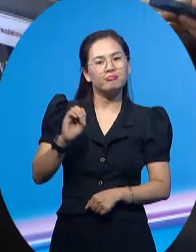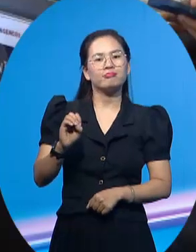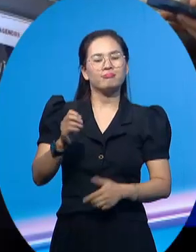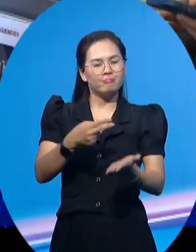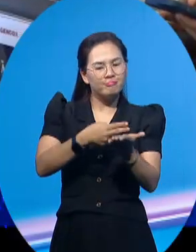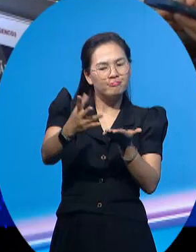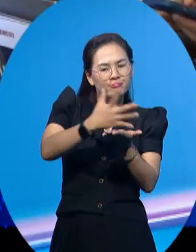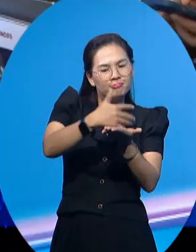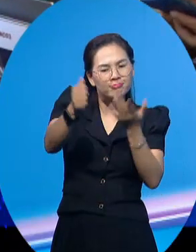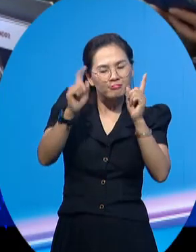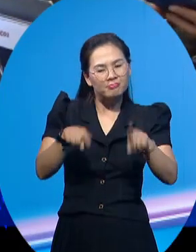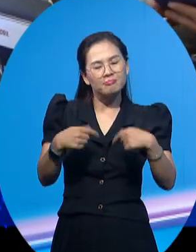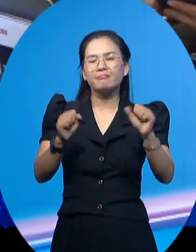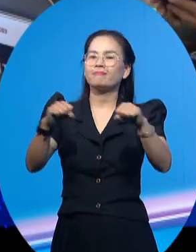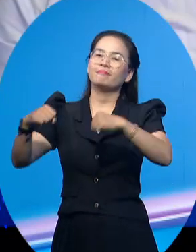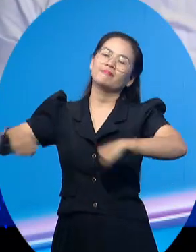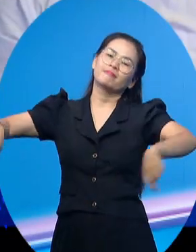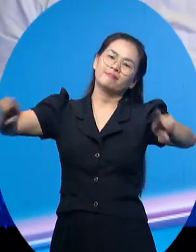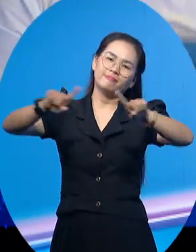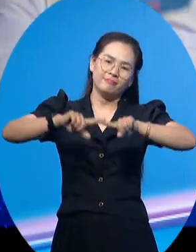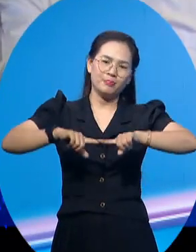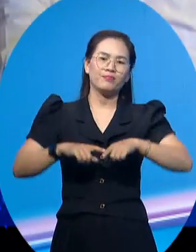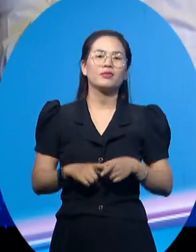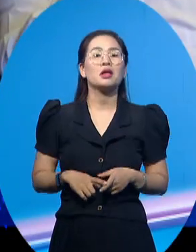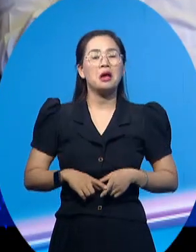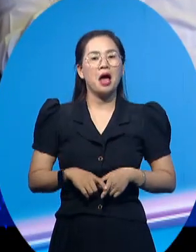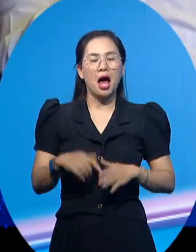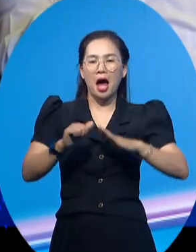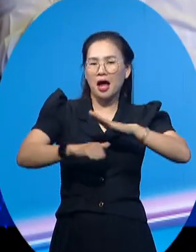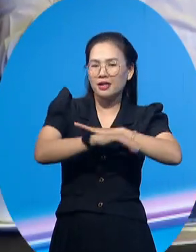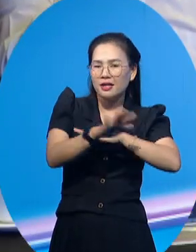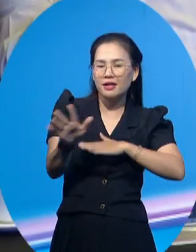góp phần vào sự phát triển của ngành điện Việt Nam và đảm bảo an ninh năng lượng quốc gia.